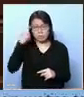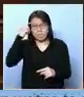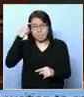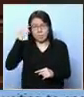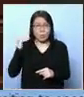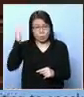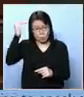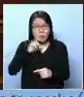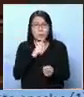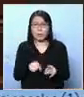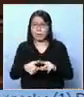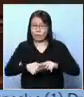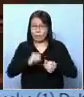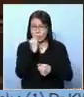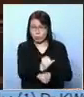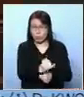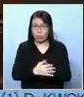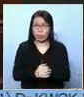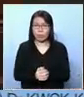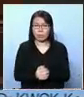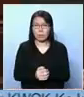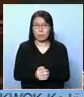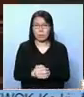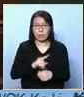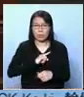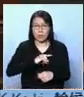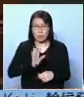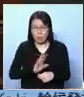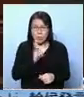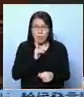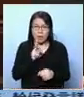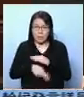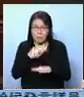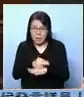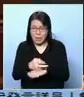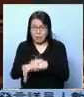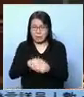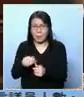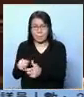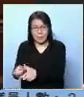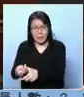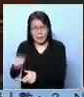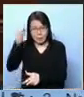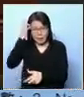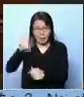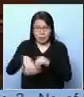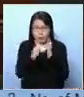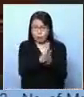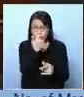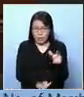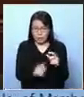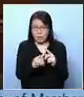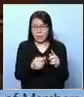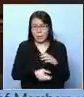但你的方式是错的。我不可以说我要劫富济贫，我要是罗宾汉，所以我要将所有有钱佬的人他